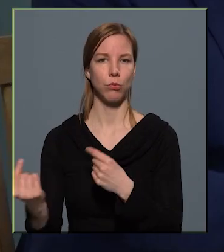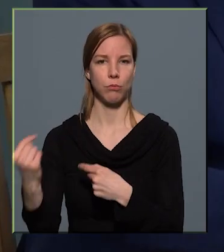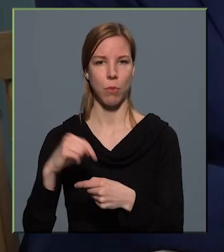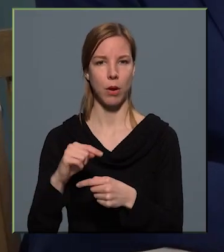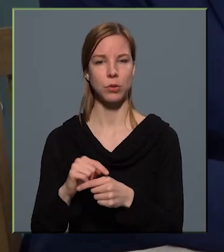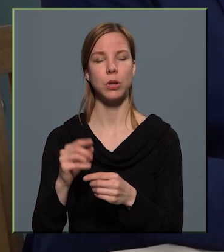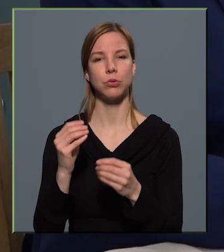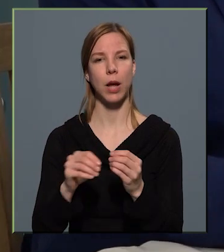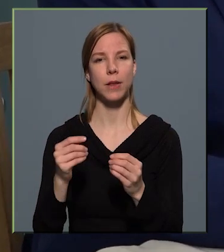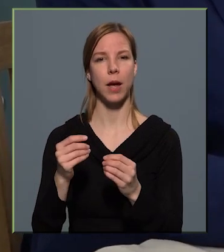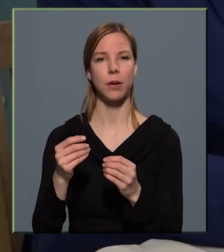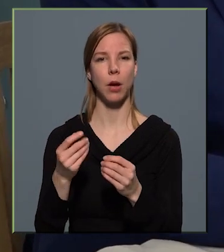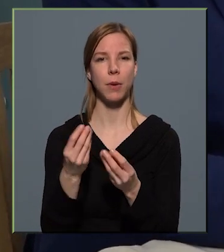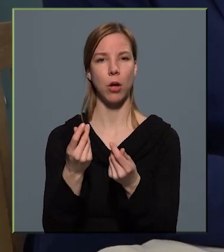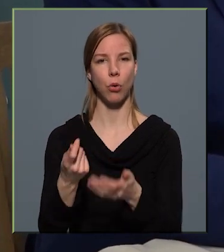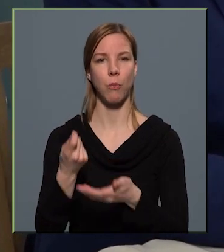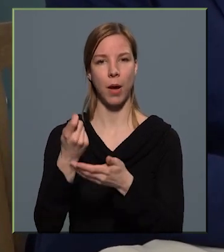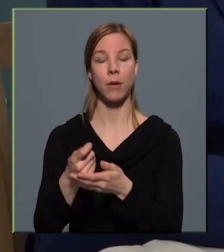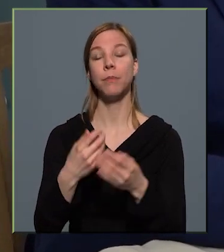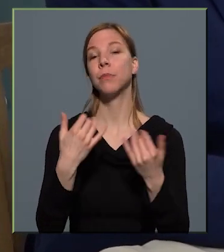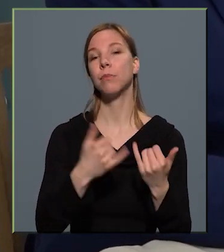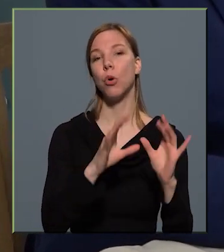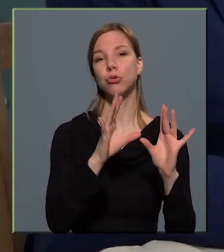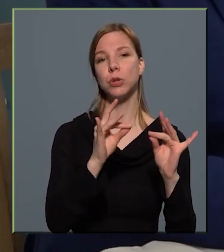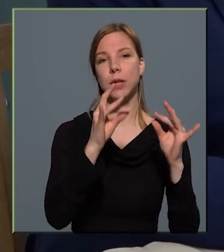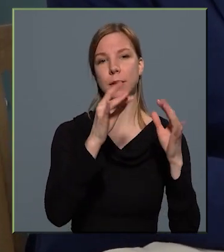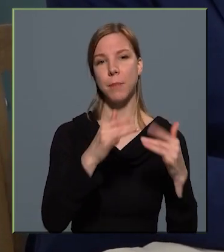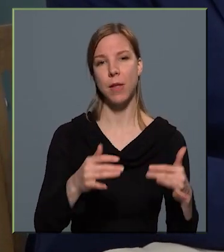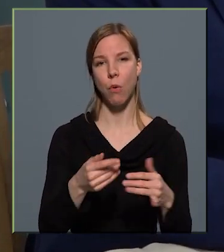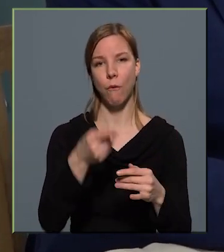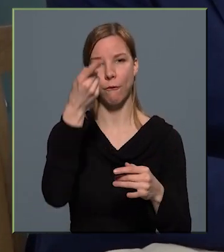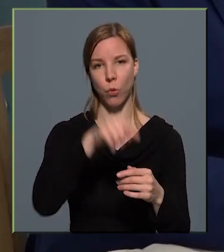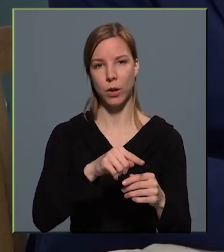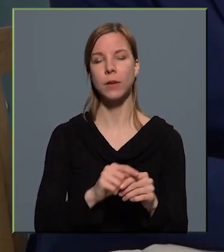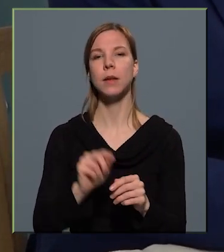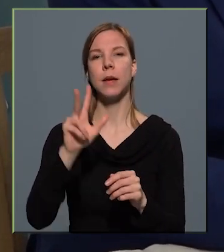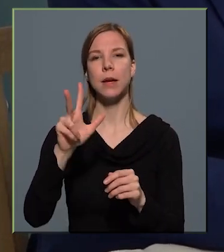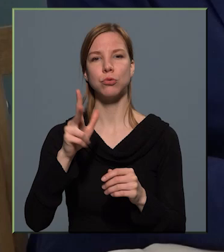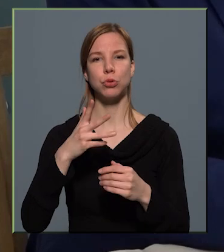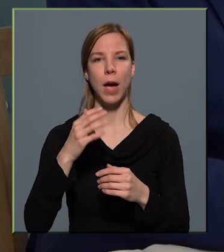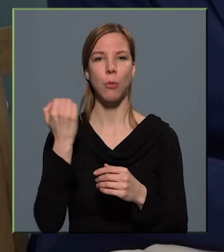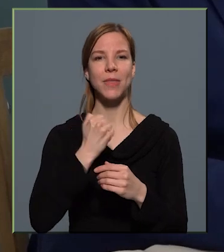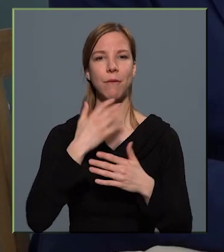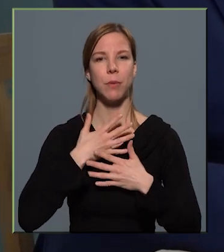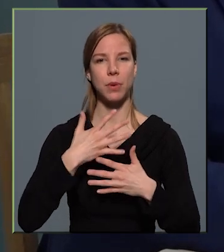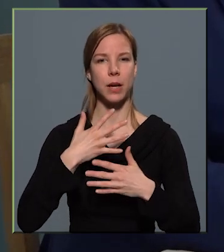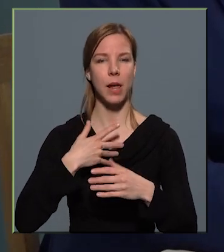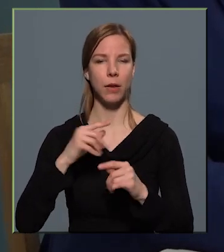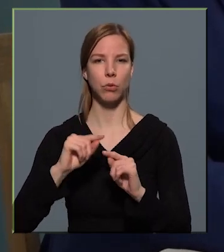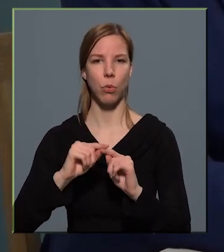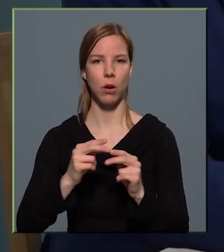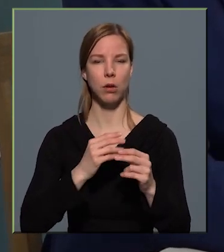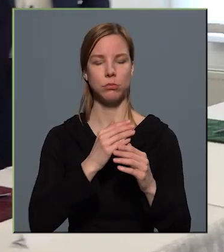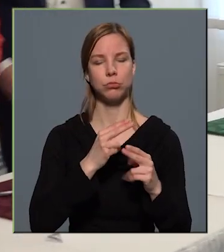kis adományt. Most 10 millió forinttal és 3 defibrillátorral segíti a Kőbányán működő szociális és egészségügyi